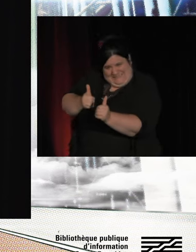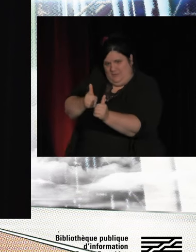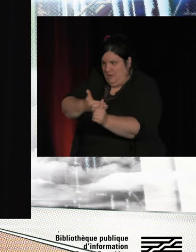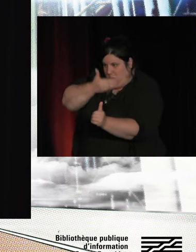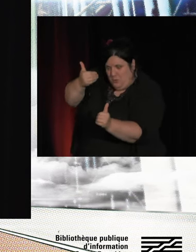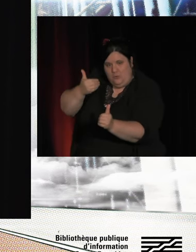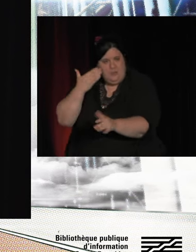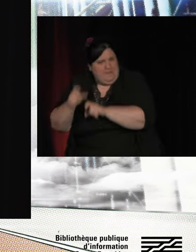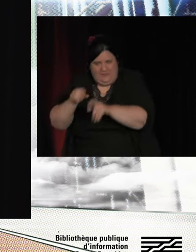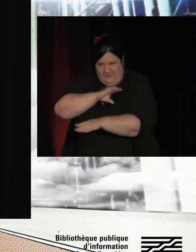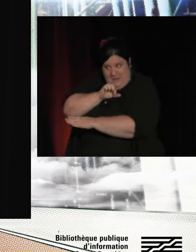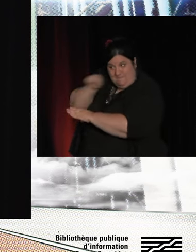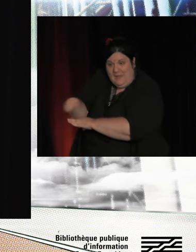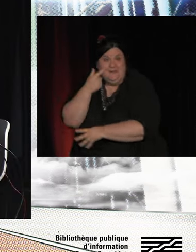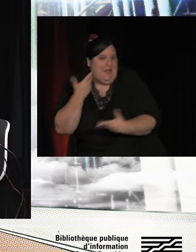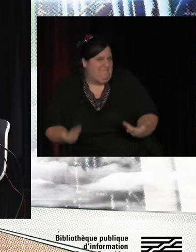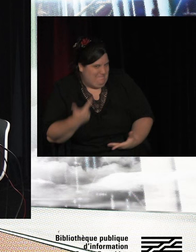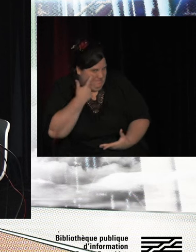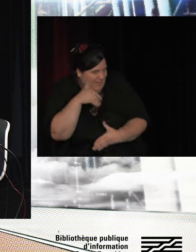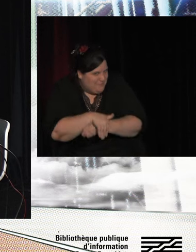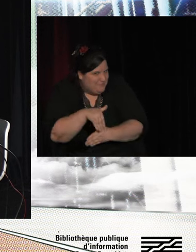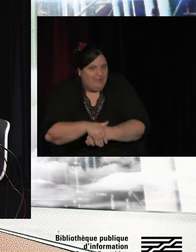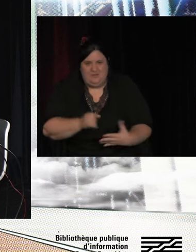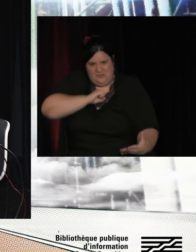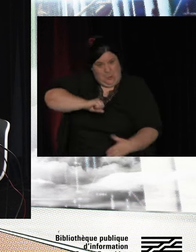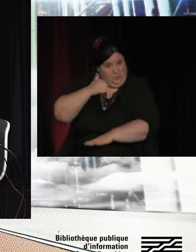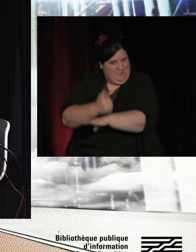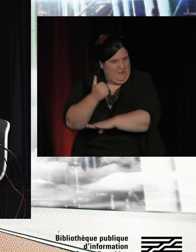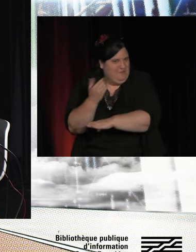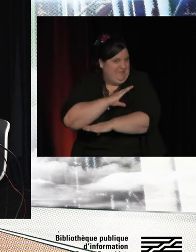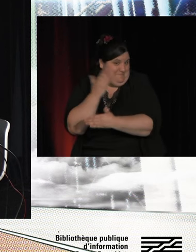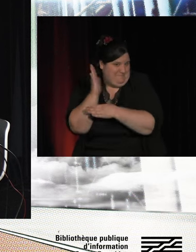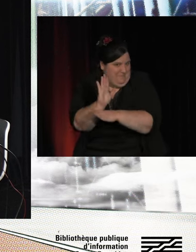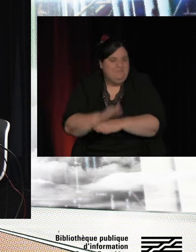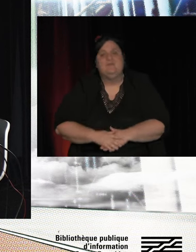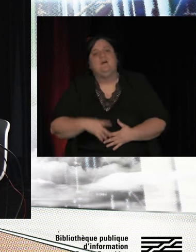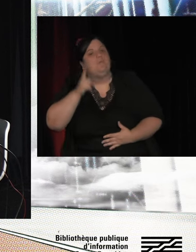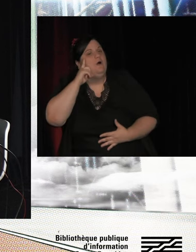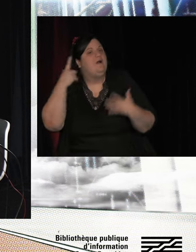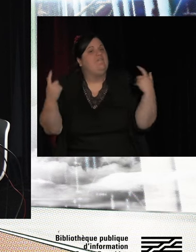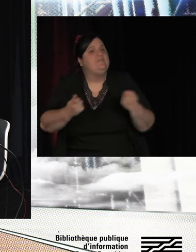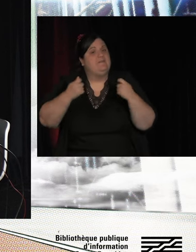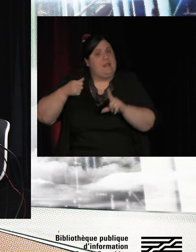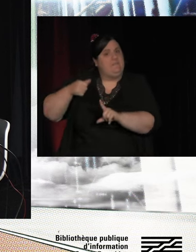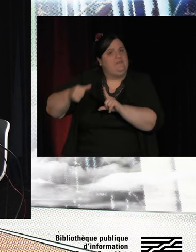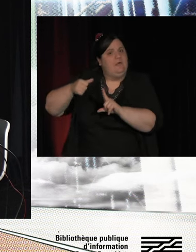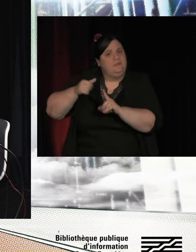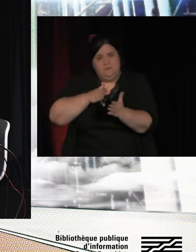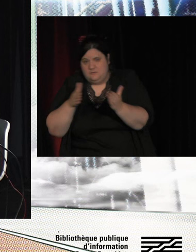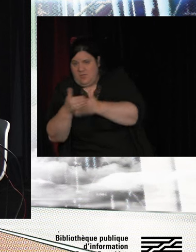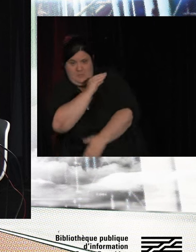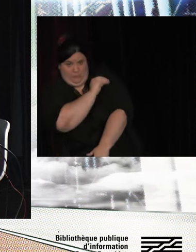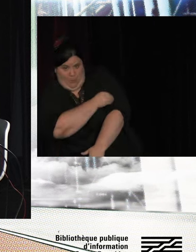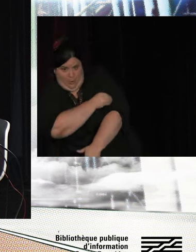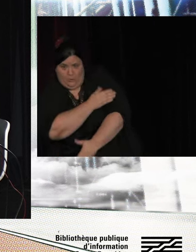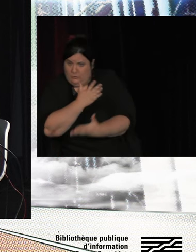c'est ça qu'on va faire ce soir, on va faire du speedrun, vu que le festival Press Start était autour de la thématique du sport et des jeux